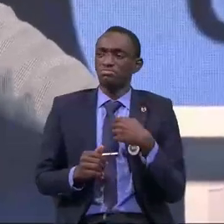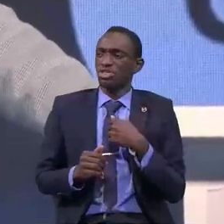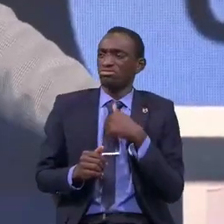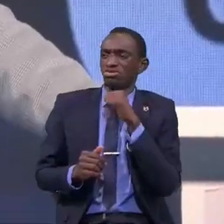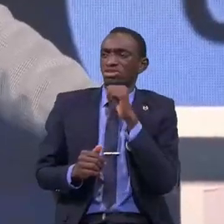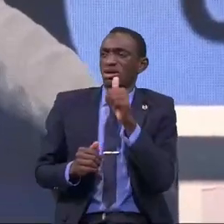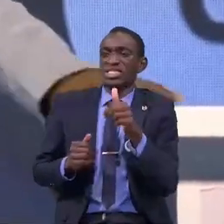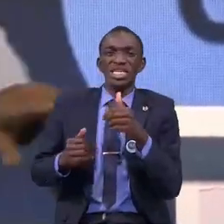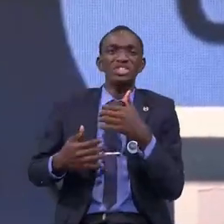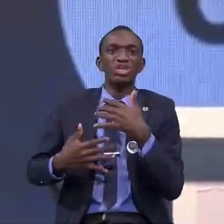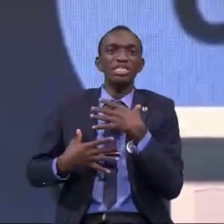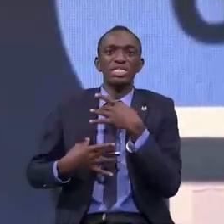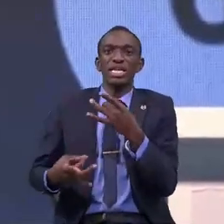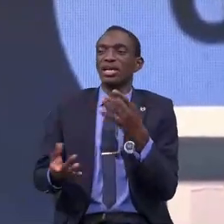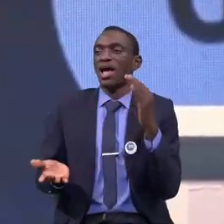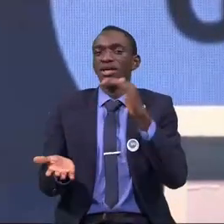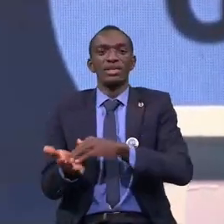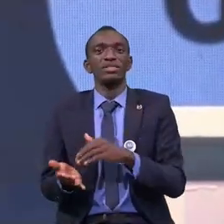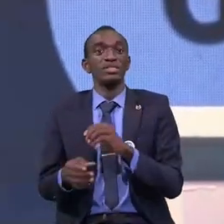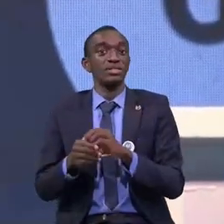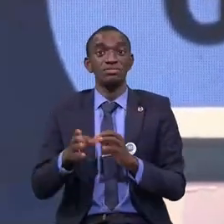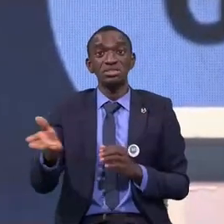Tu ne t'intéresseras plus à ces choses.